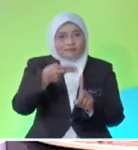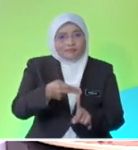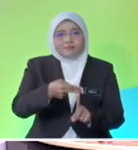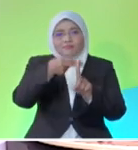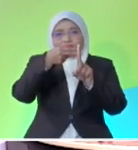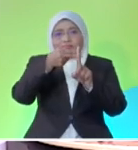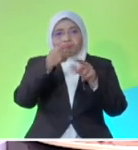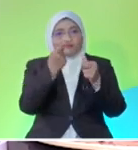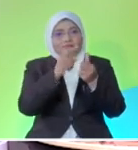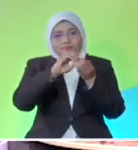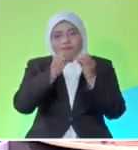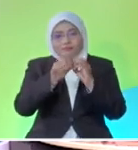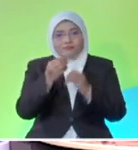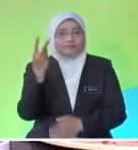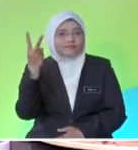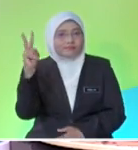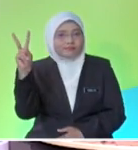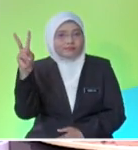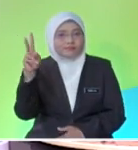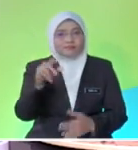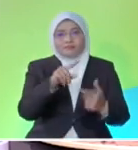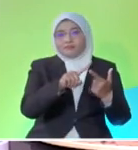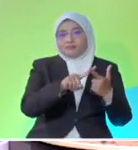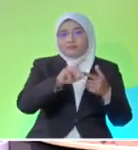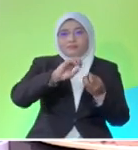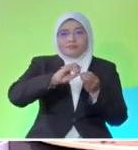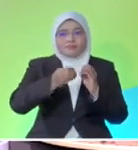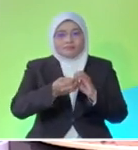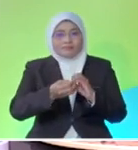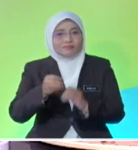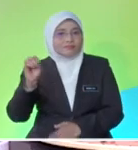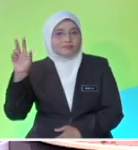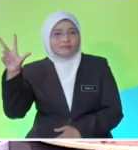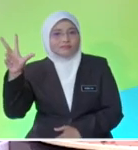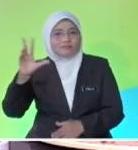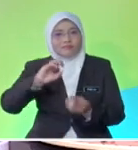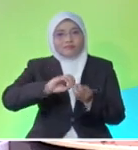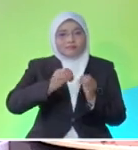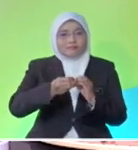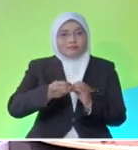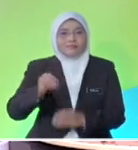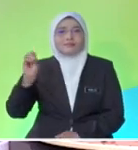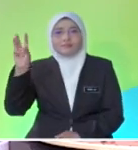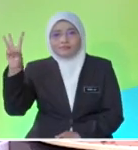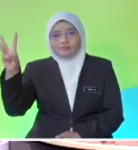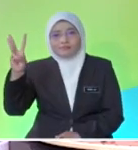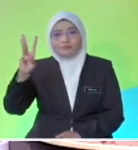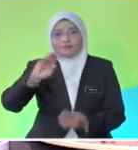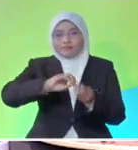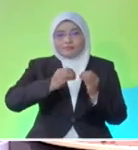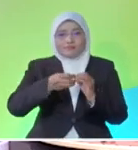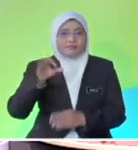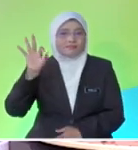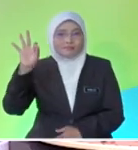dan 9. Jadi kita letakkan dia betul-betul supaya kemudiannya kita akan tampalkan nombor 1, 2